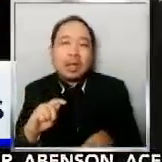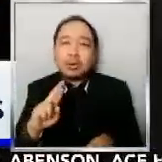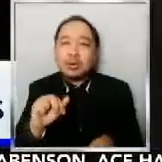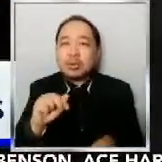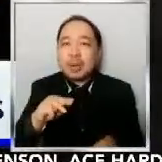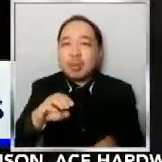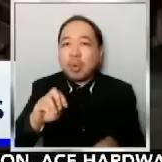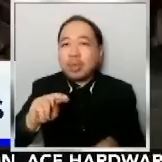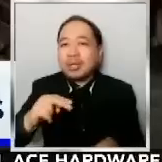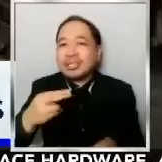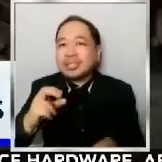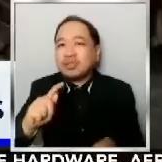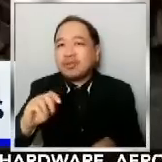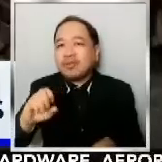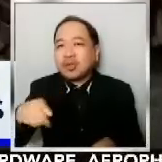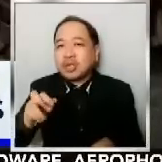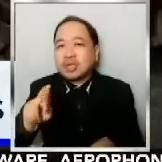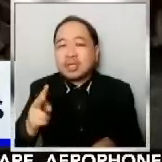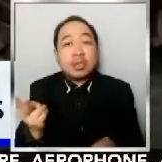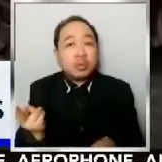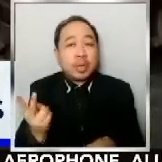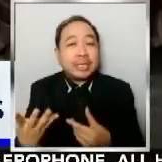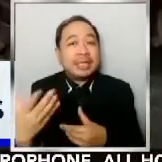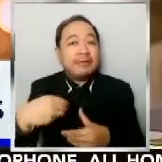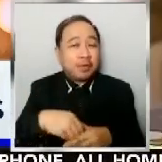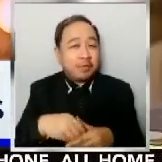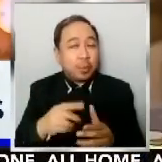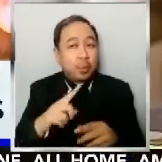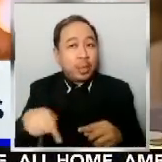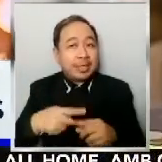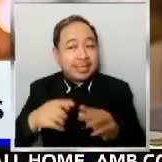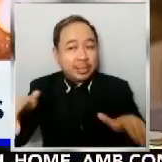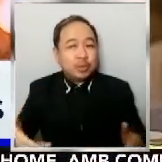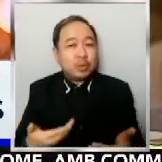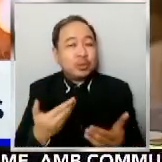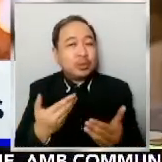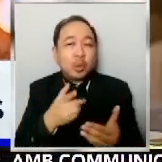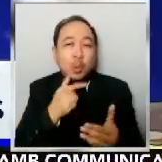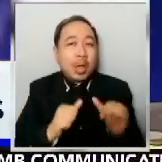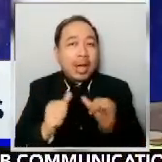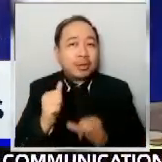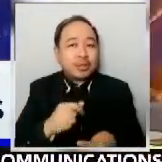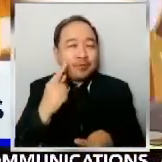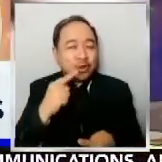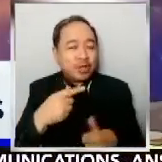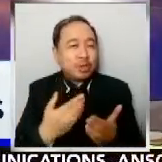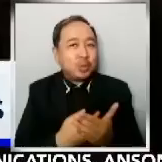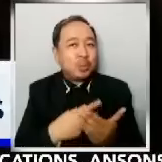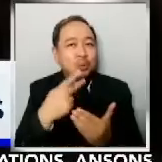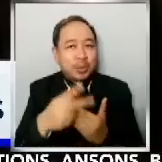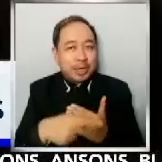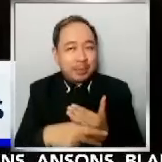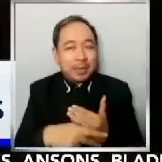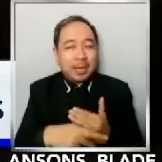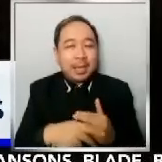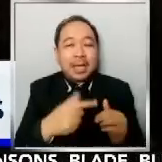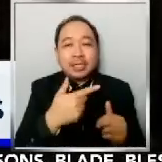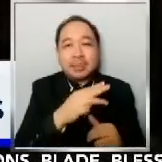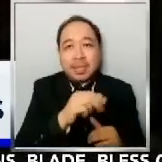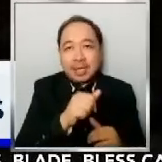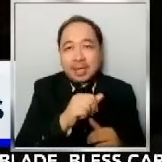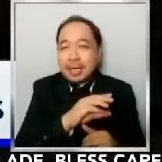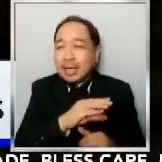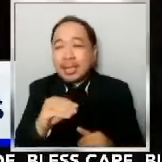na ipinakilalang cast sa story conference ng The Right One, ang first collab ng GMA at View na ipoproduce ng